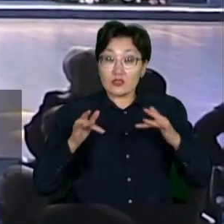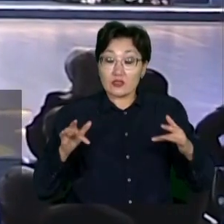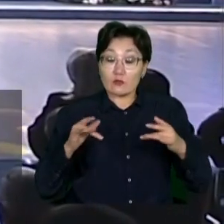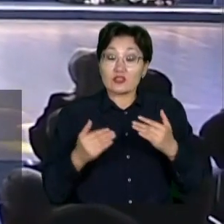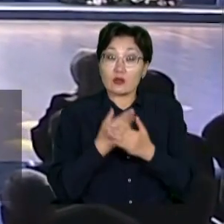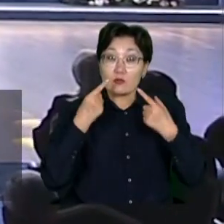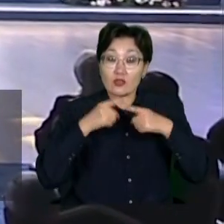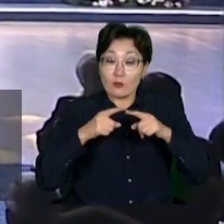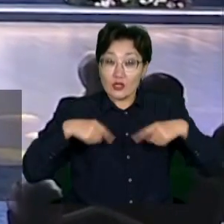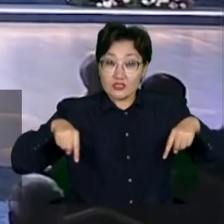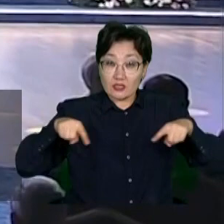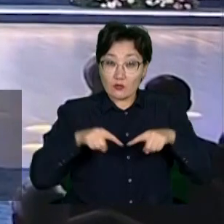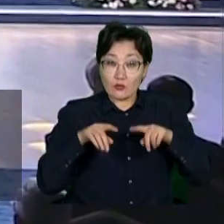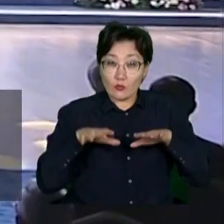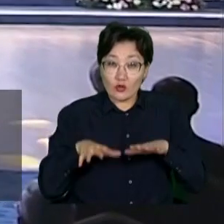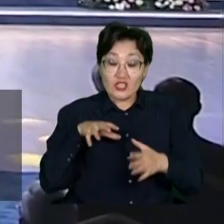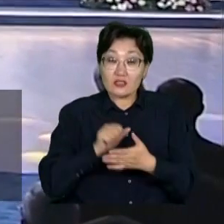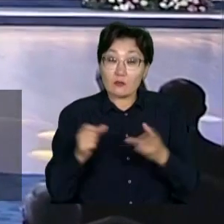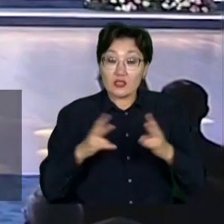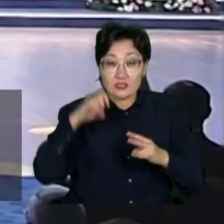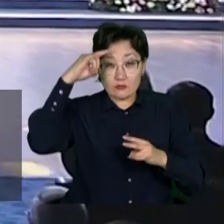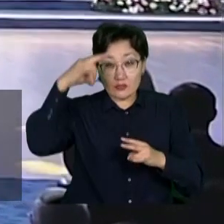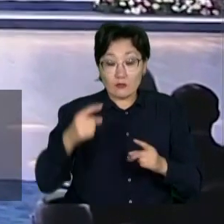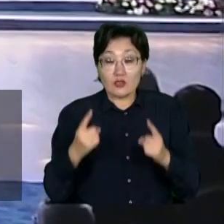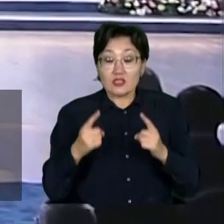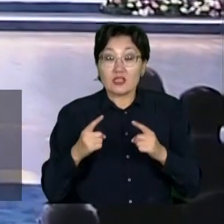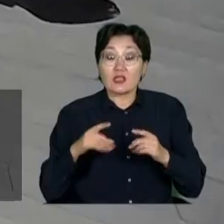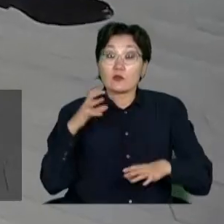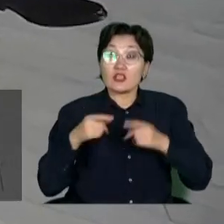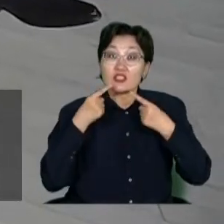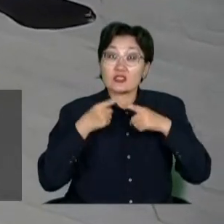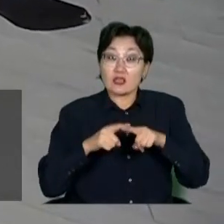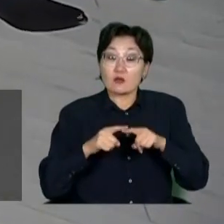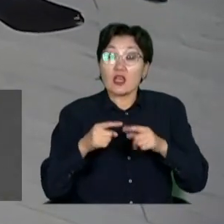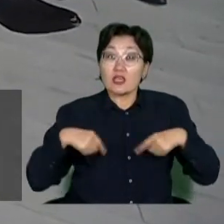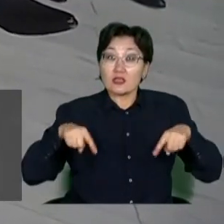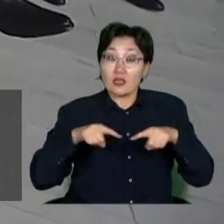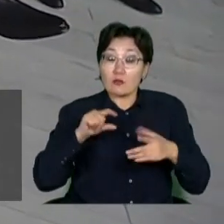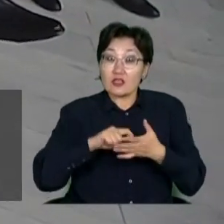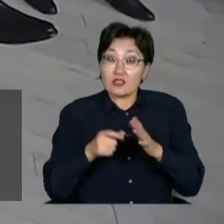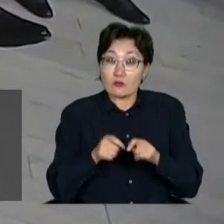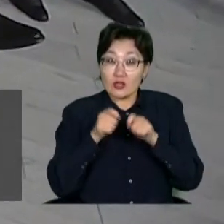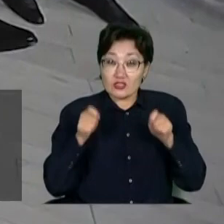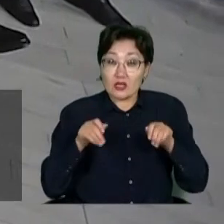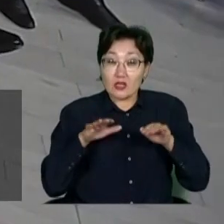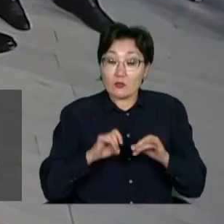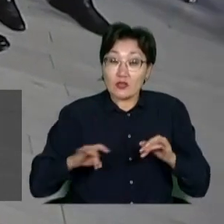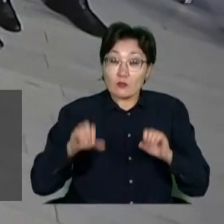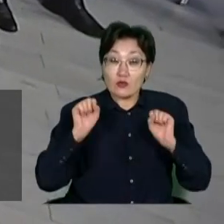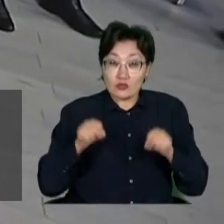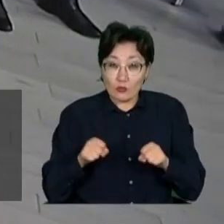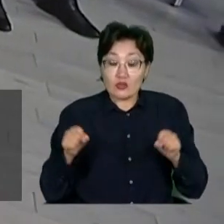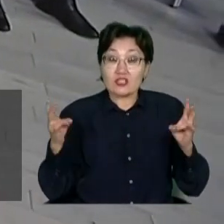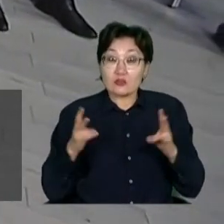технология орталығы ретінде орнын нығайту керек. Қазақстан ірі халықаралық IT компаниялардың кеңселері орналасатын аумақ болалады және болуға